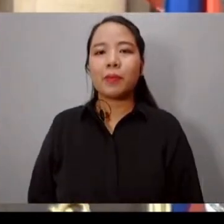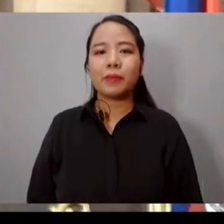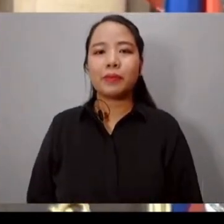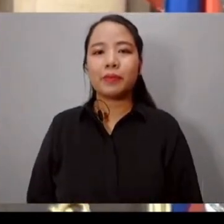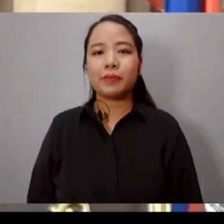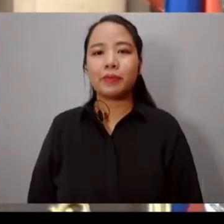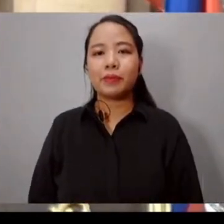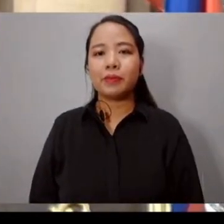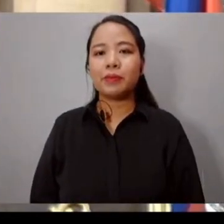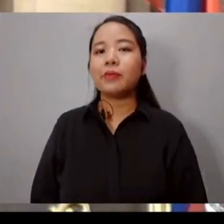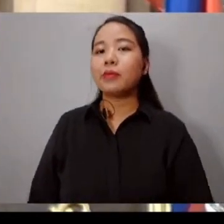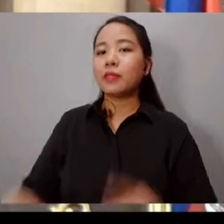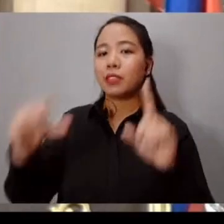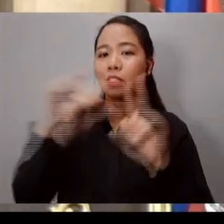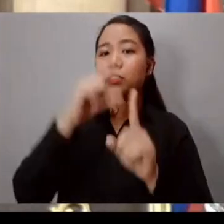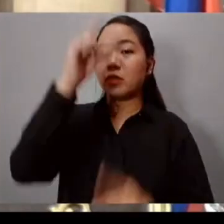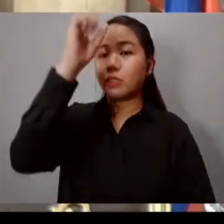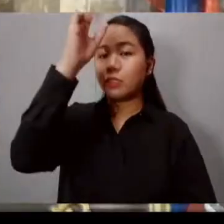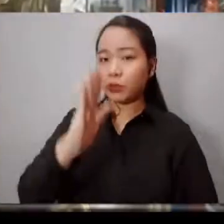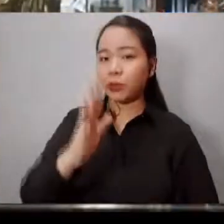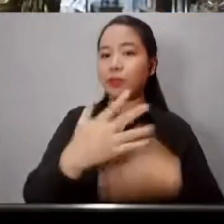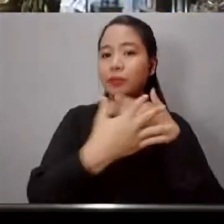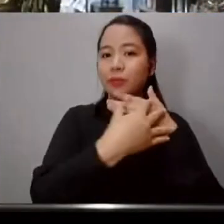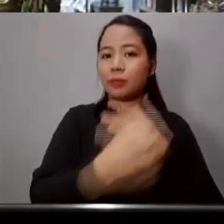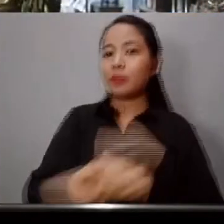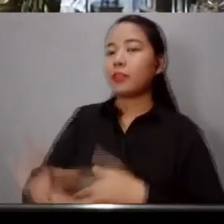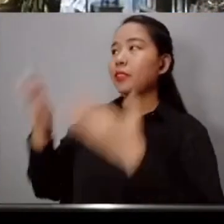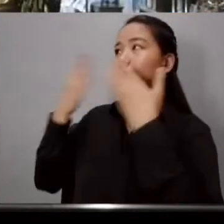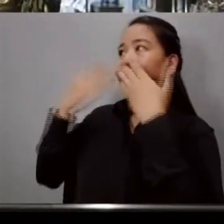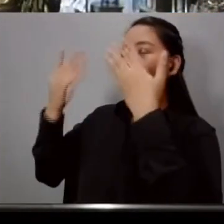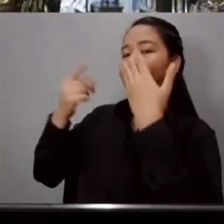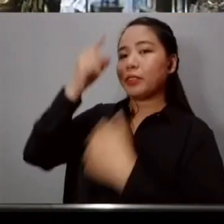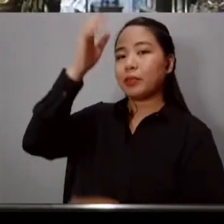Ang salita ng Diyos. Salamat sa Diyos.